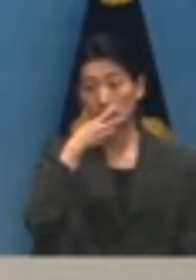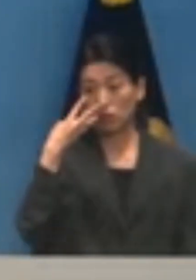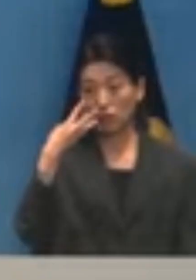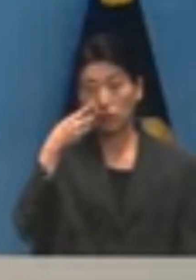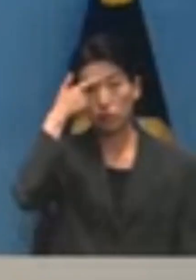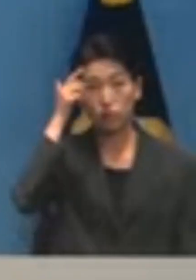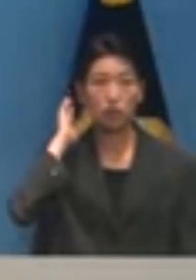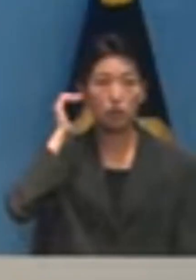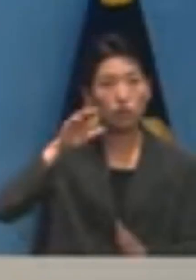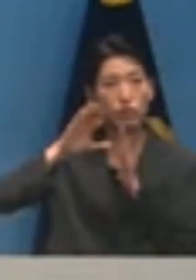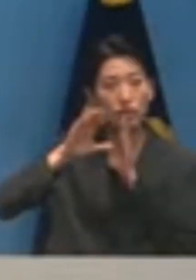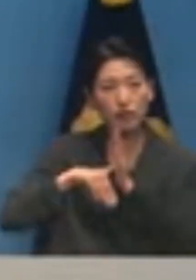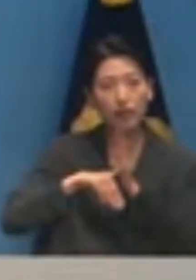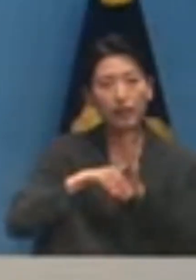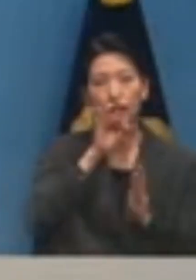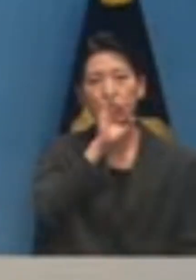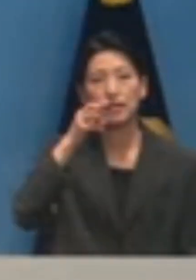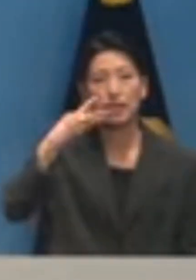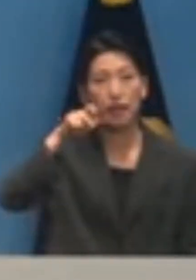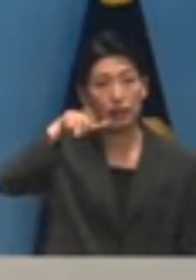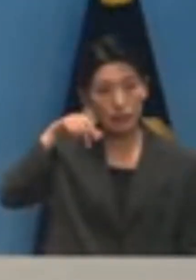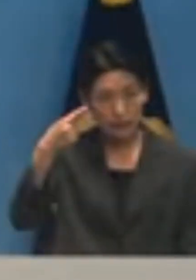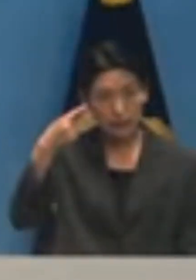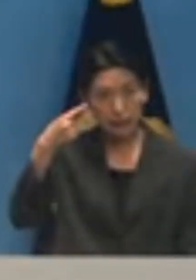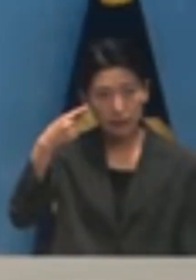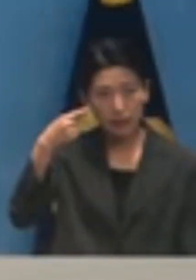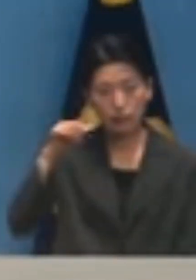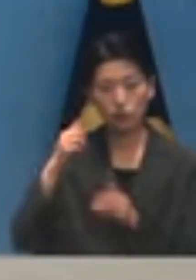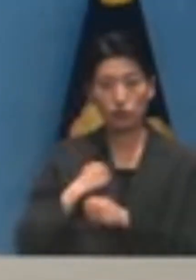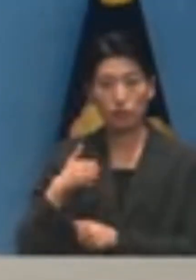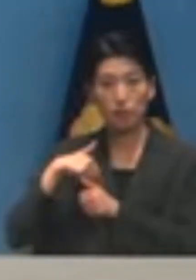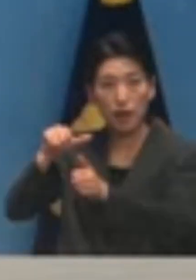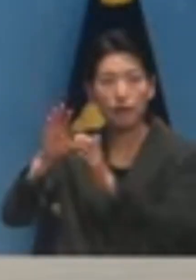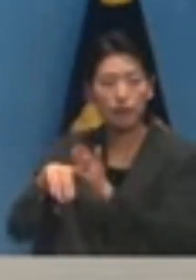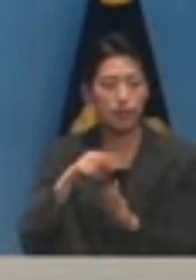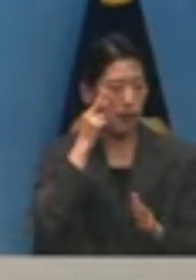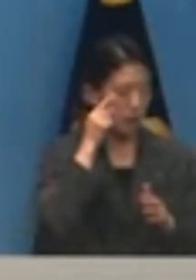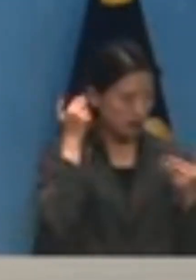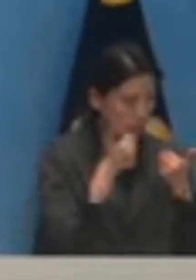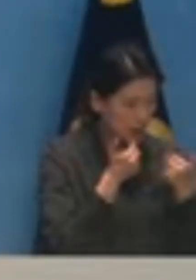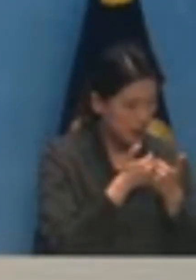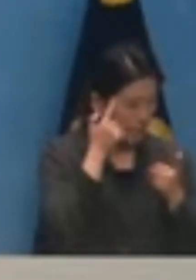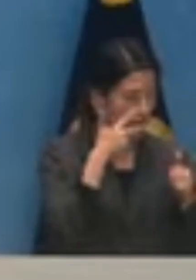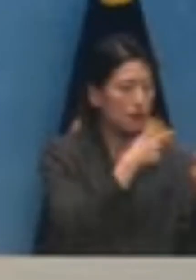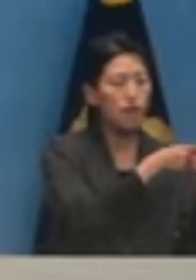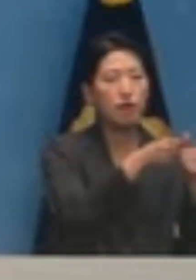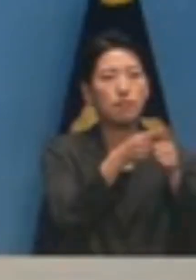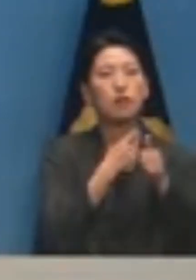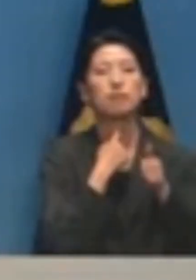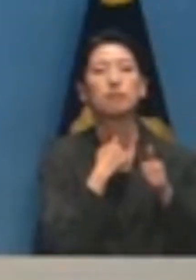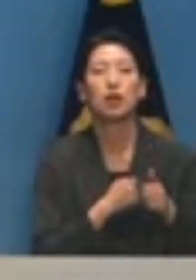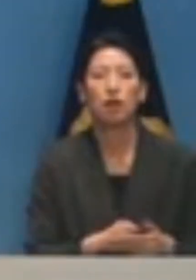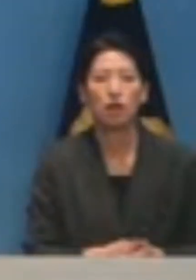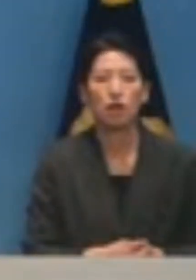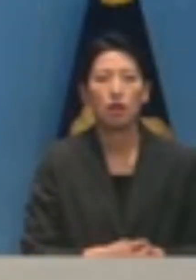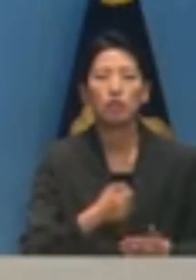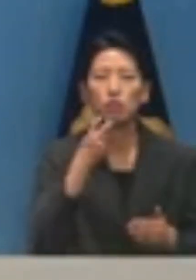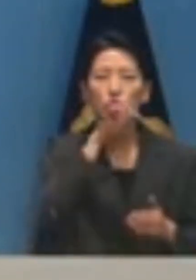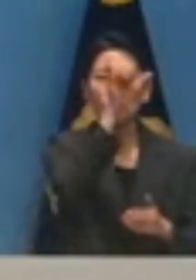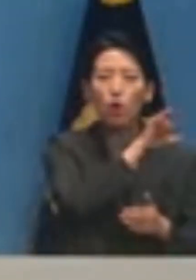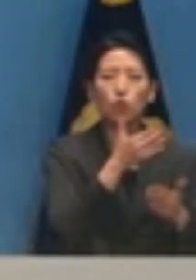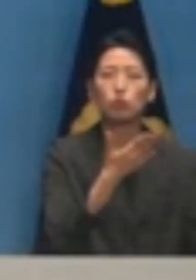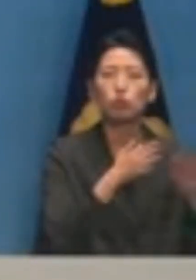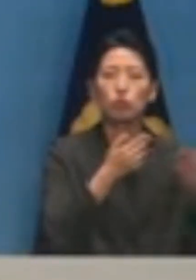때는 이라크 패병 당시 학생들에게 반미 사상을 주입했으며 2004년에는 전교조 소속 교사가